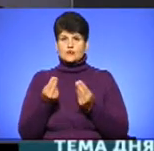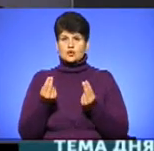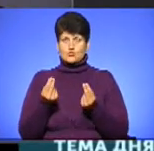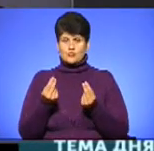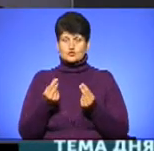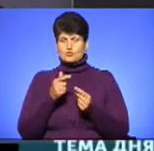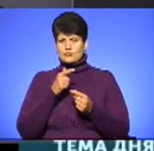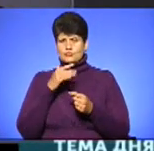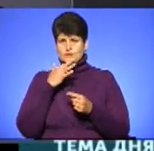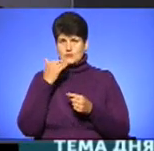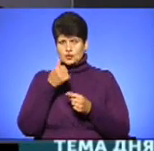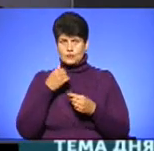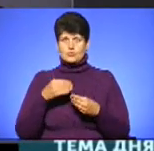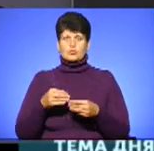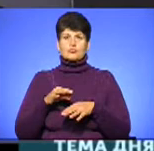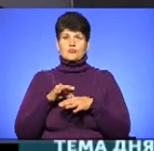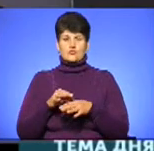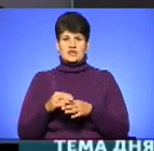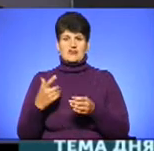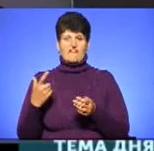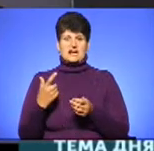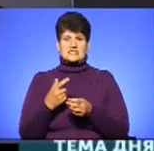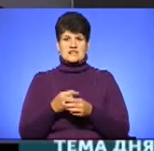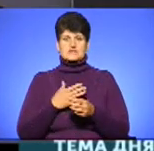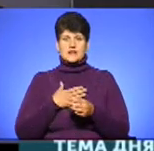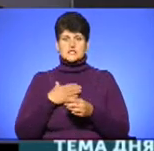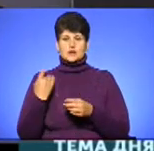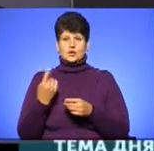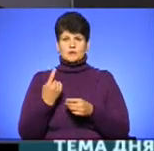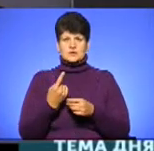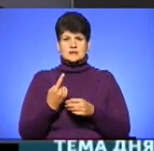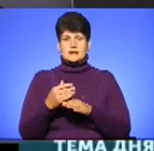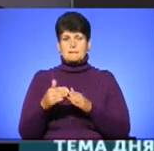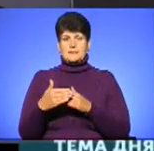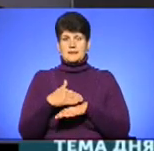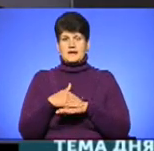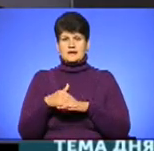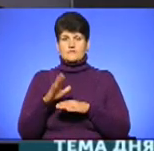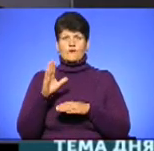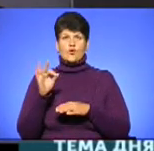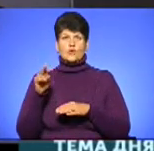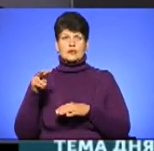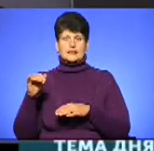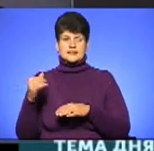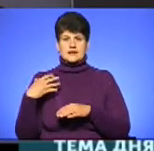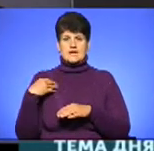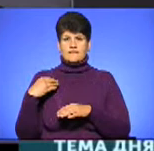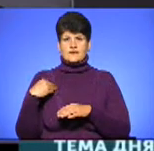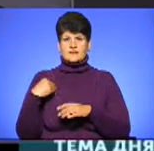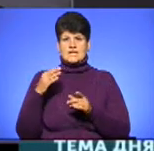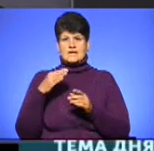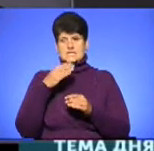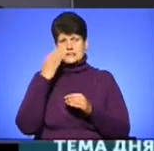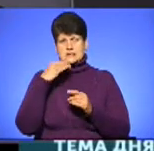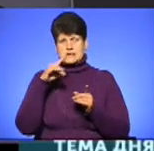впродовж кількох років проводять вакцинацію в наших областях, які приграничні, це Волинська, Львівська і Закарпатська